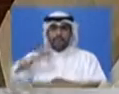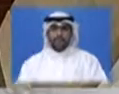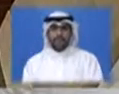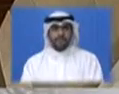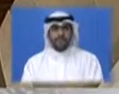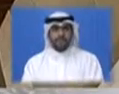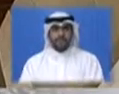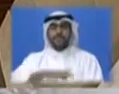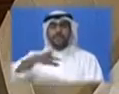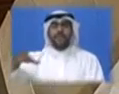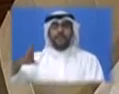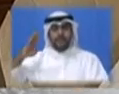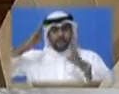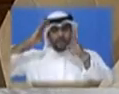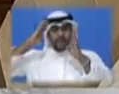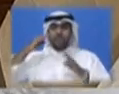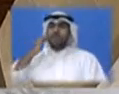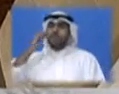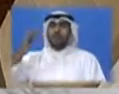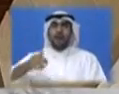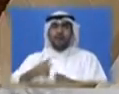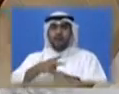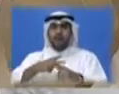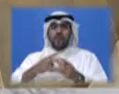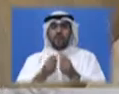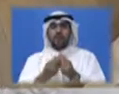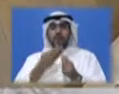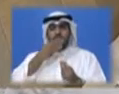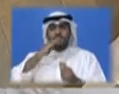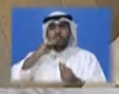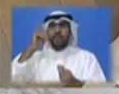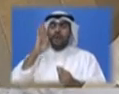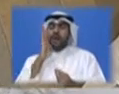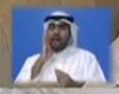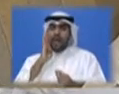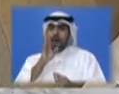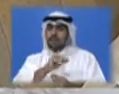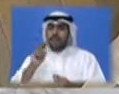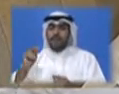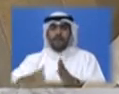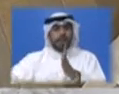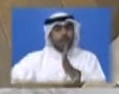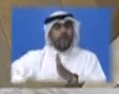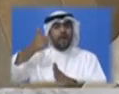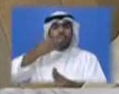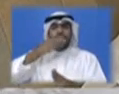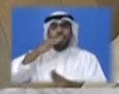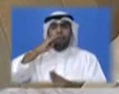الحقيقة الشكر والامتنان إلى الشباب الكويتي اللي دائما عودنا على الإنجاز